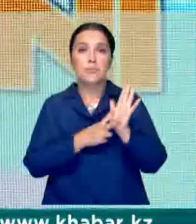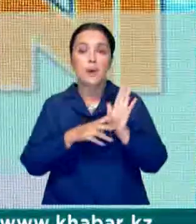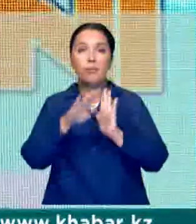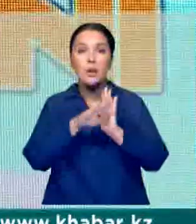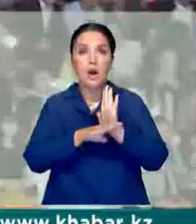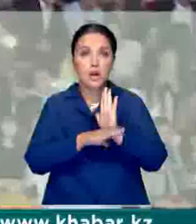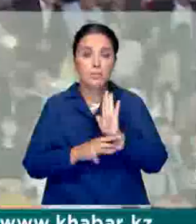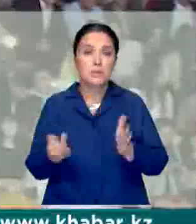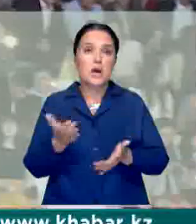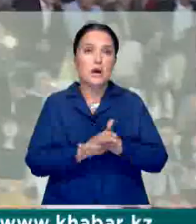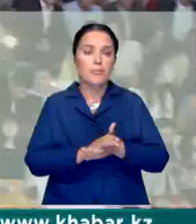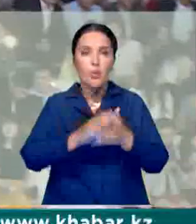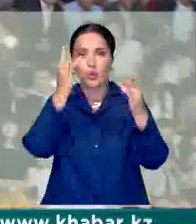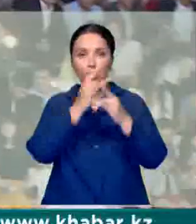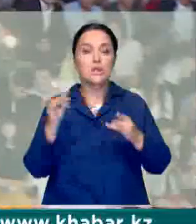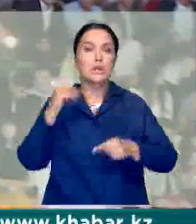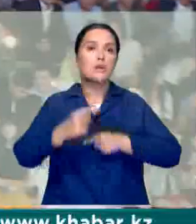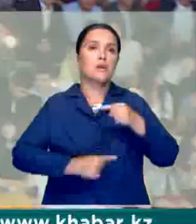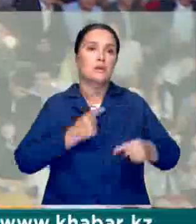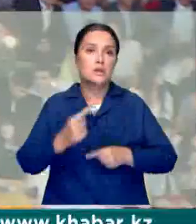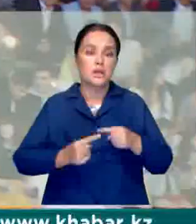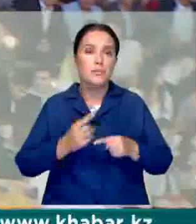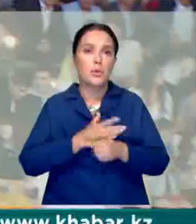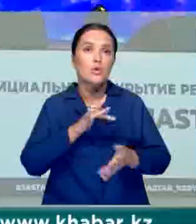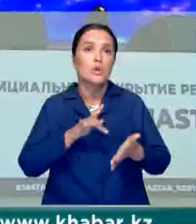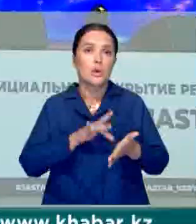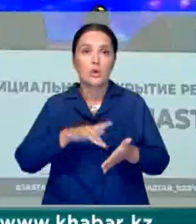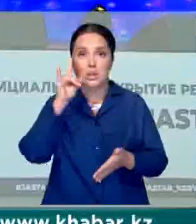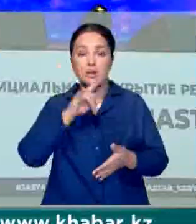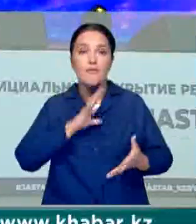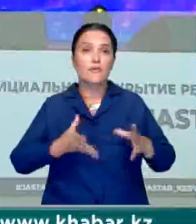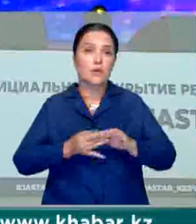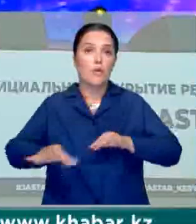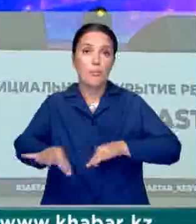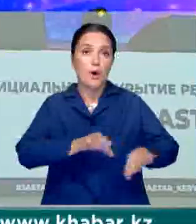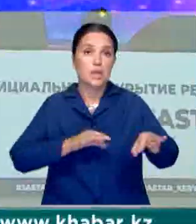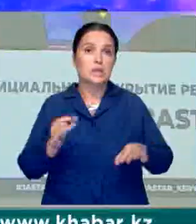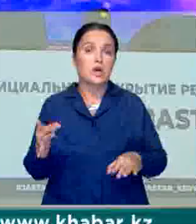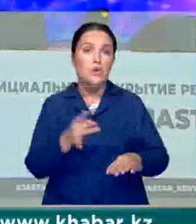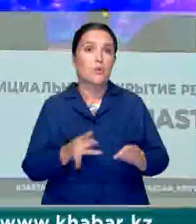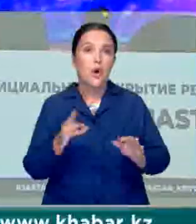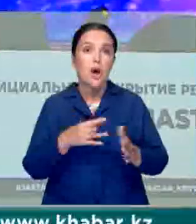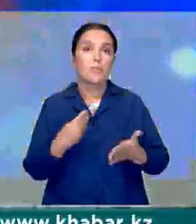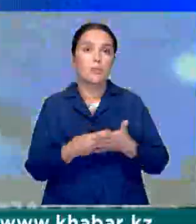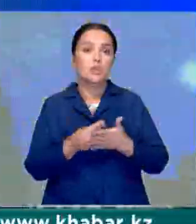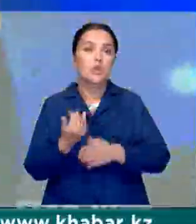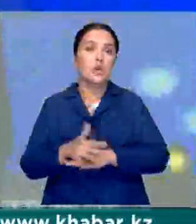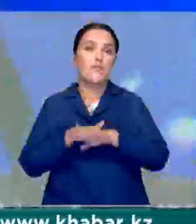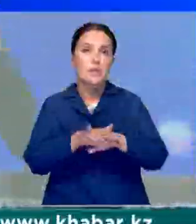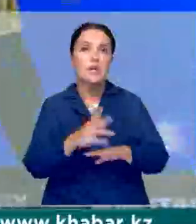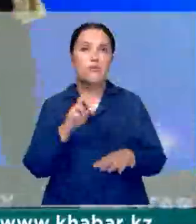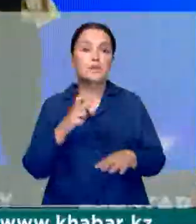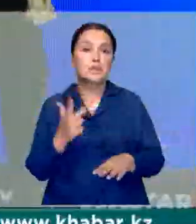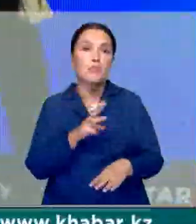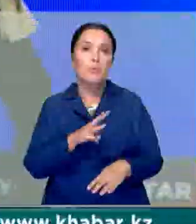ознакомления с культурно-историческим наследием регионов республики. Всего на проект из республиканского бюджета выделено 203 миллиона